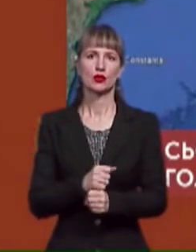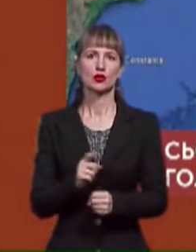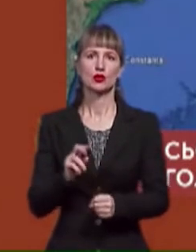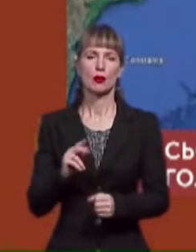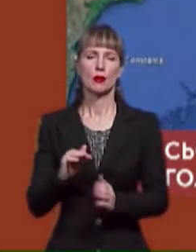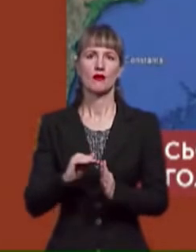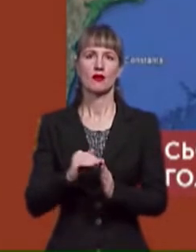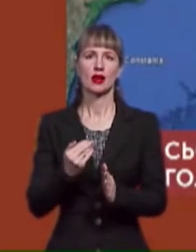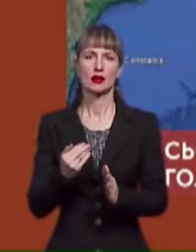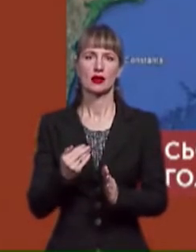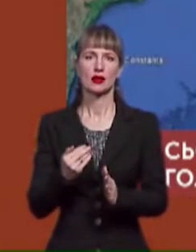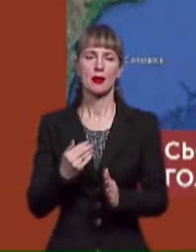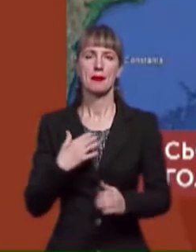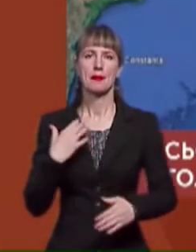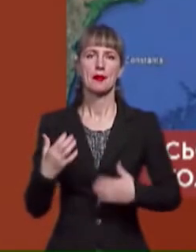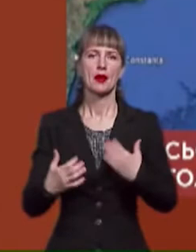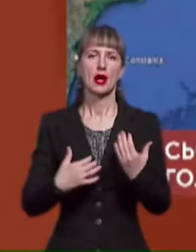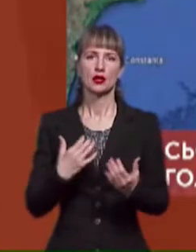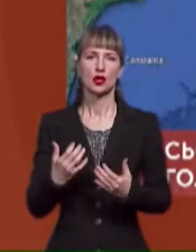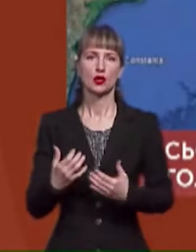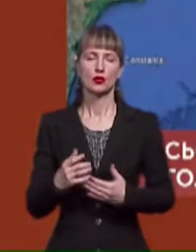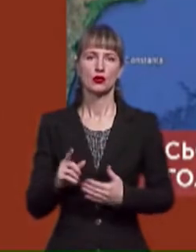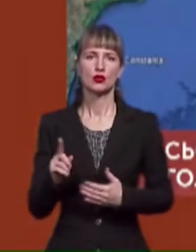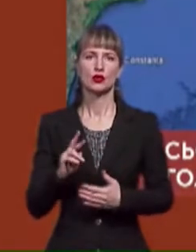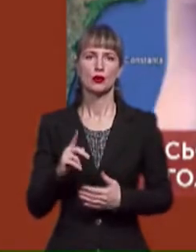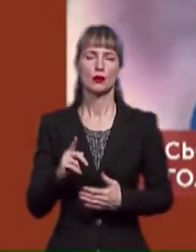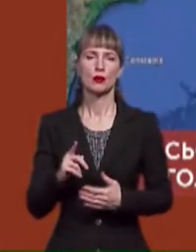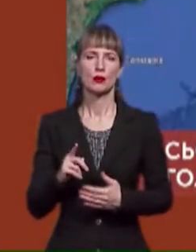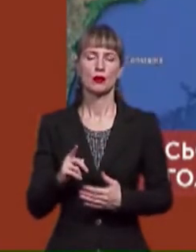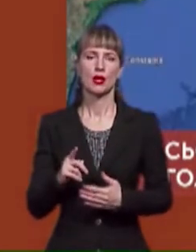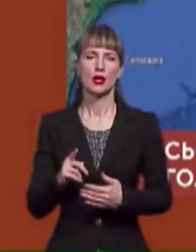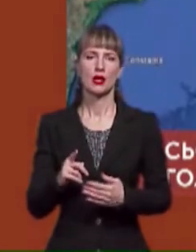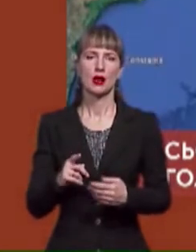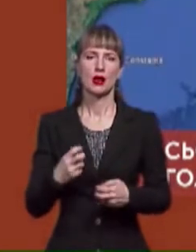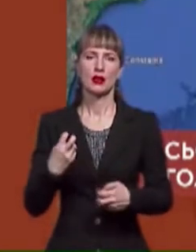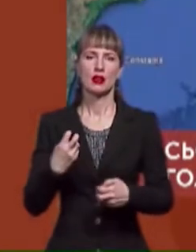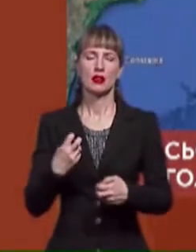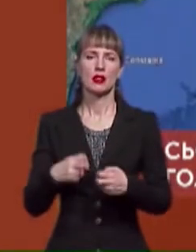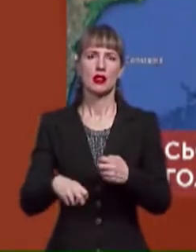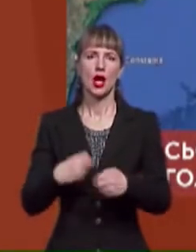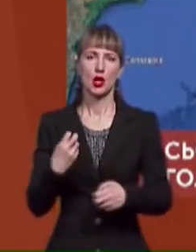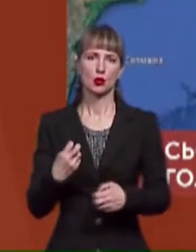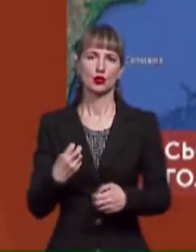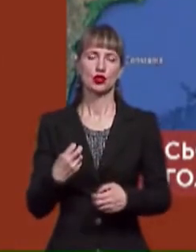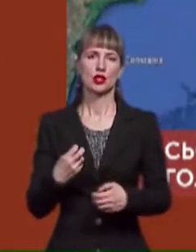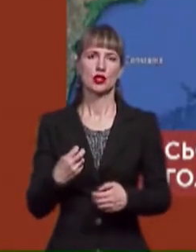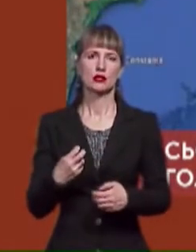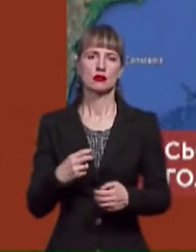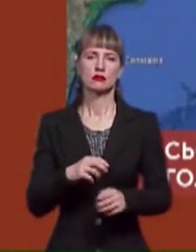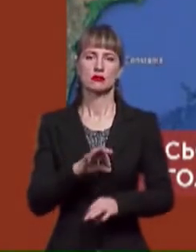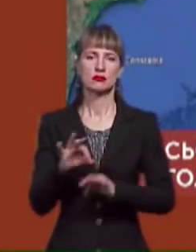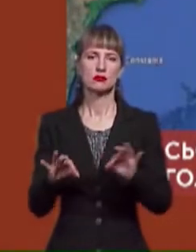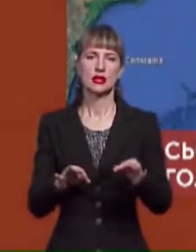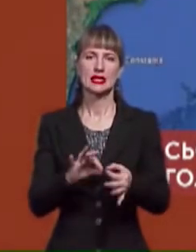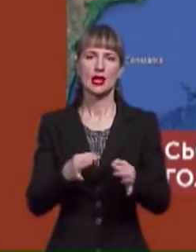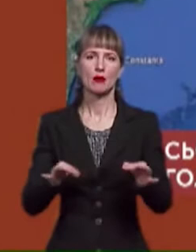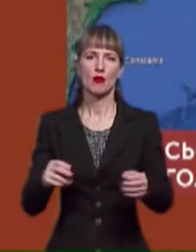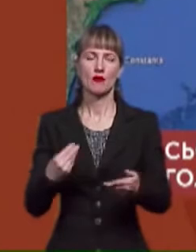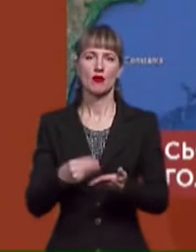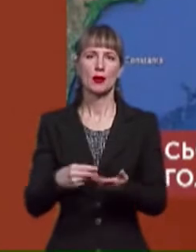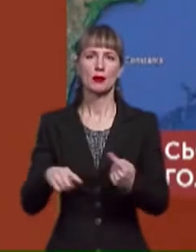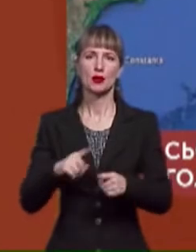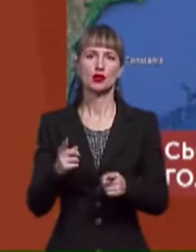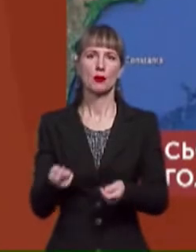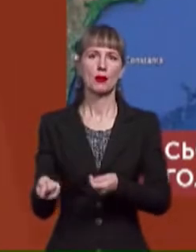викликати паніку, щоб збити логістичні цепочки у бізнеса, щоб нанести